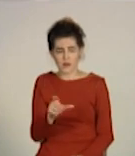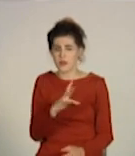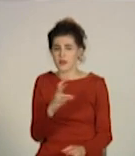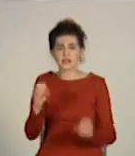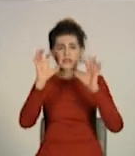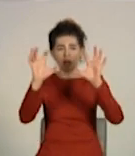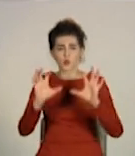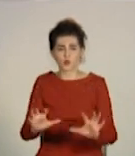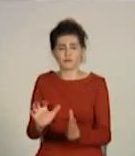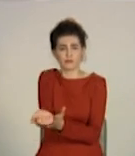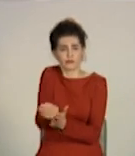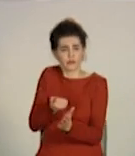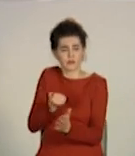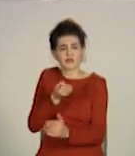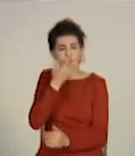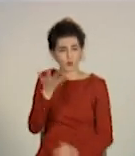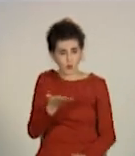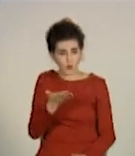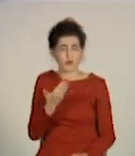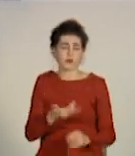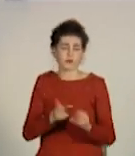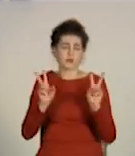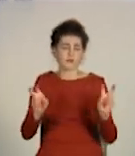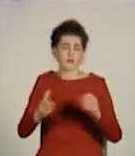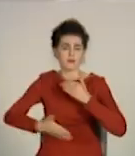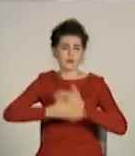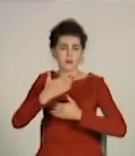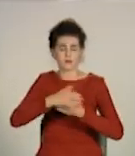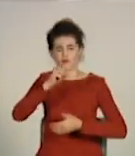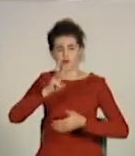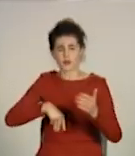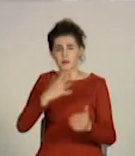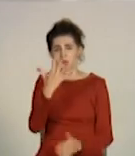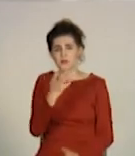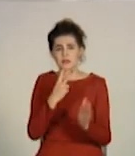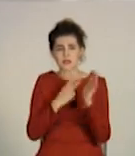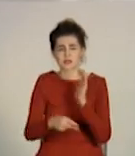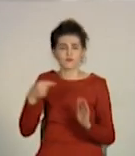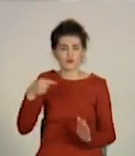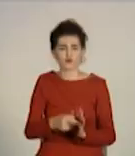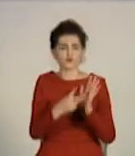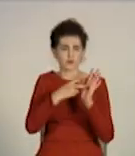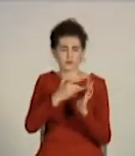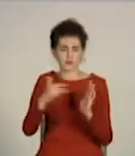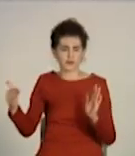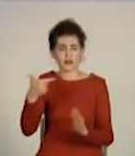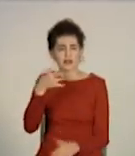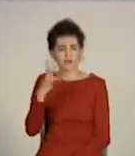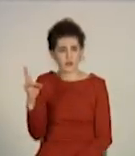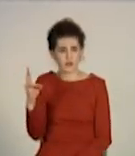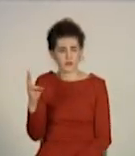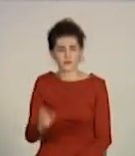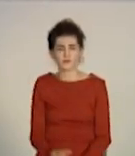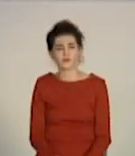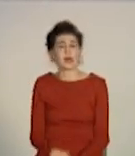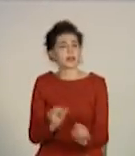зірвала цю рослину, то передбачено штраф від 510 до 1700 гривень. Утім, ніхто не